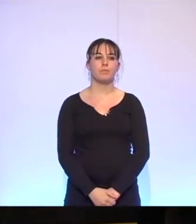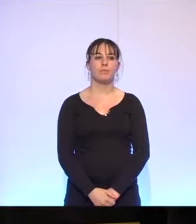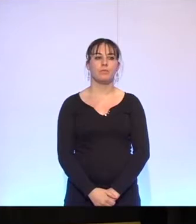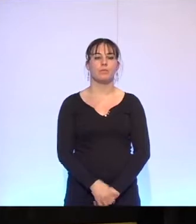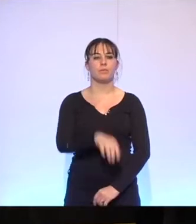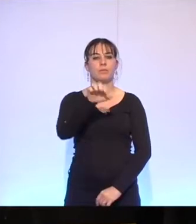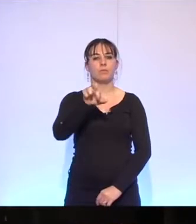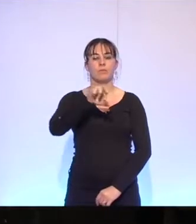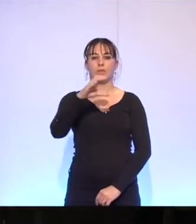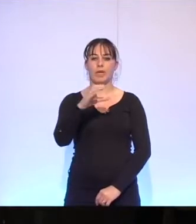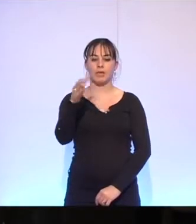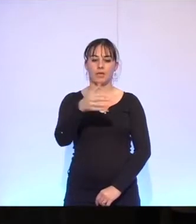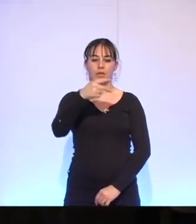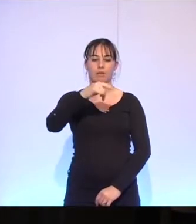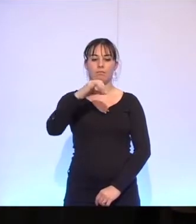Éric Piolle.